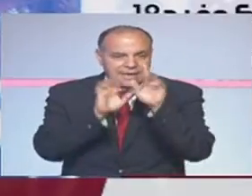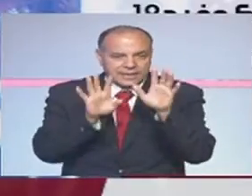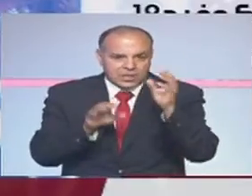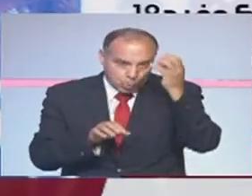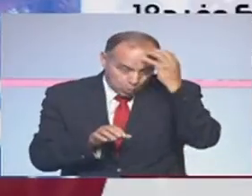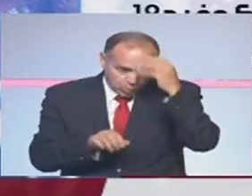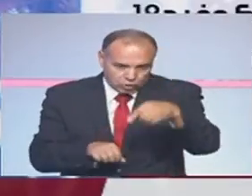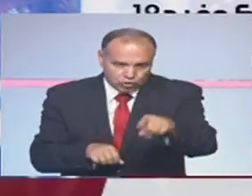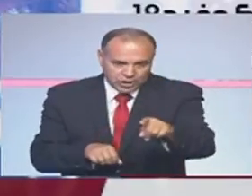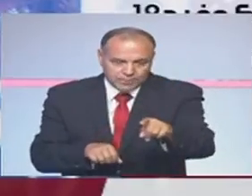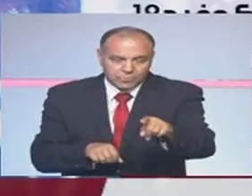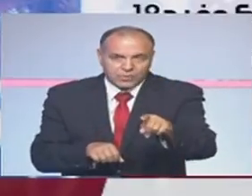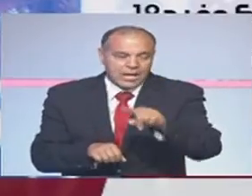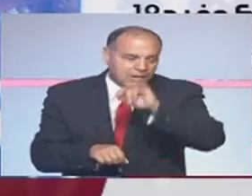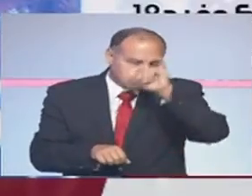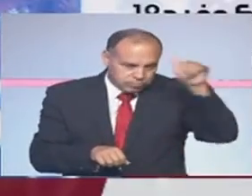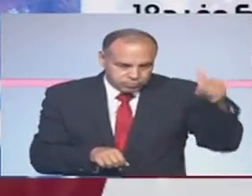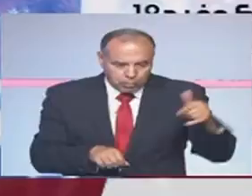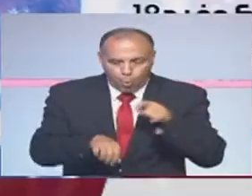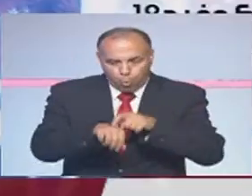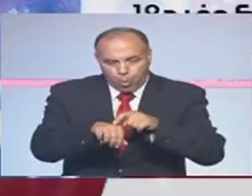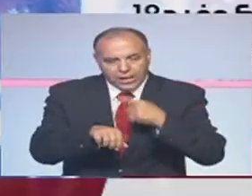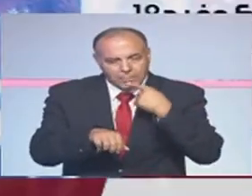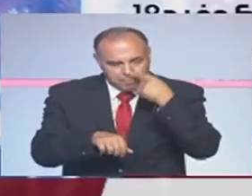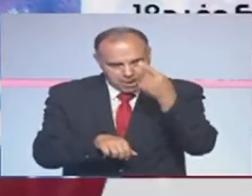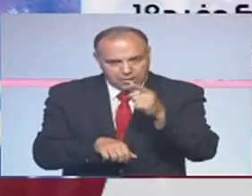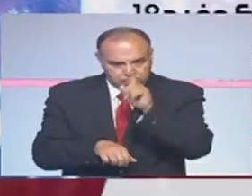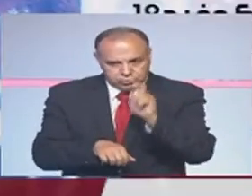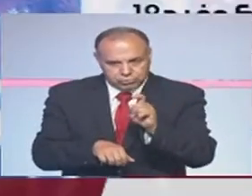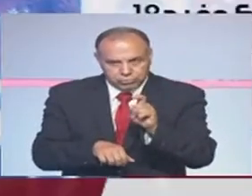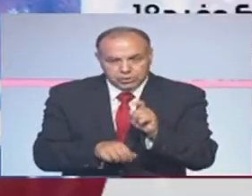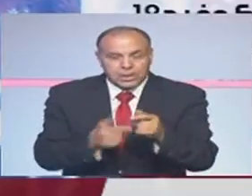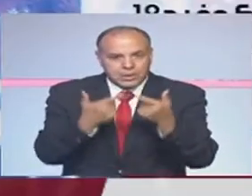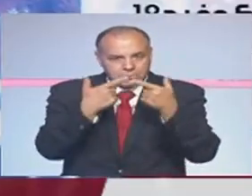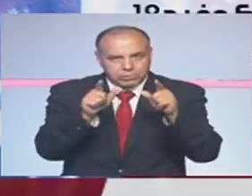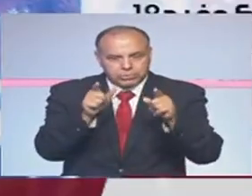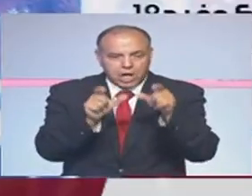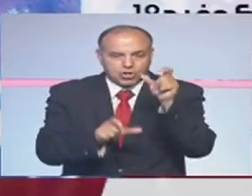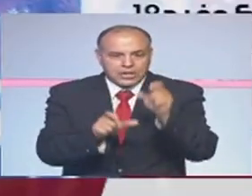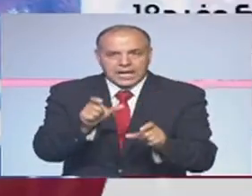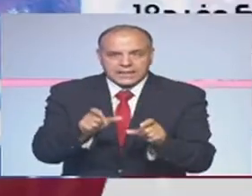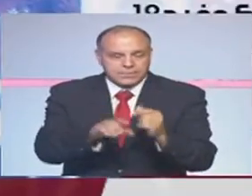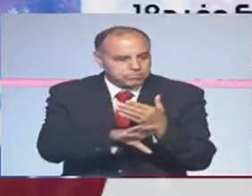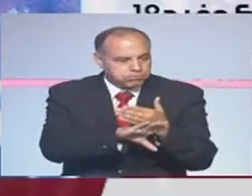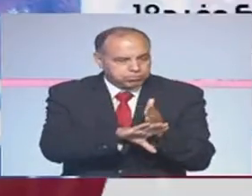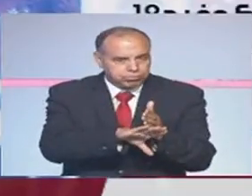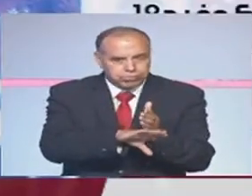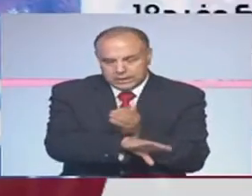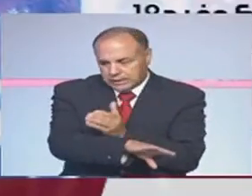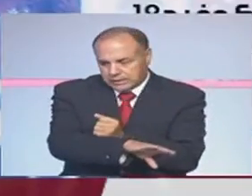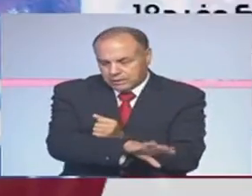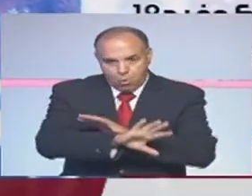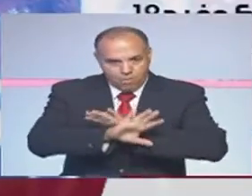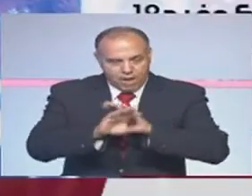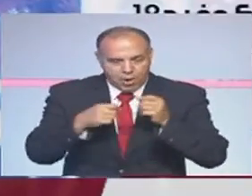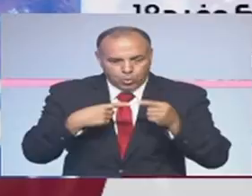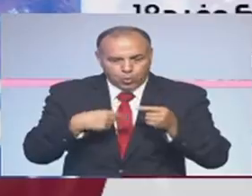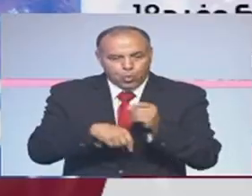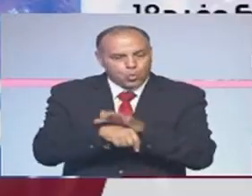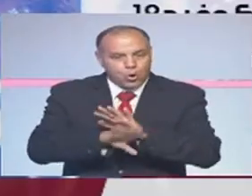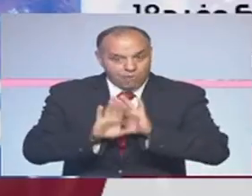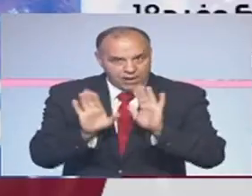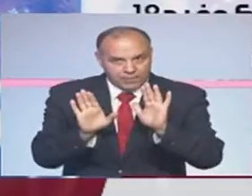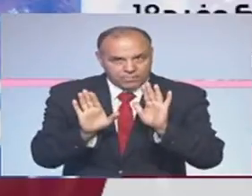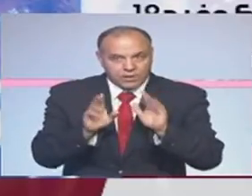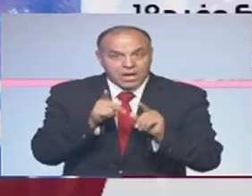من اوت الجاري الى غايه اشعار اخر السماح للاشخاص الذين استكملوا عمليه التلقيح ضد في التسعه